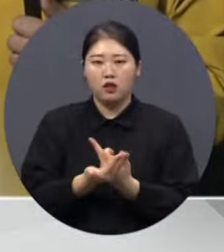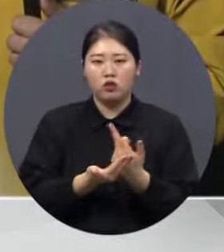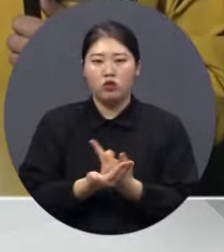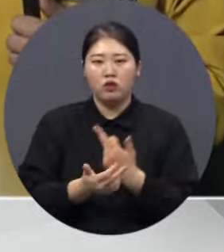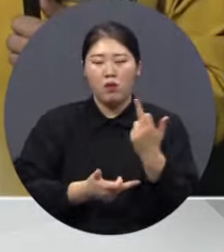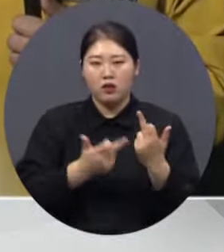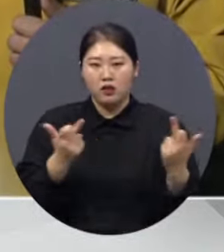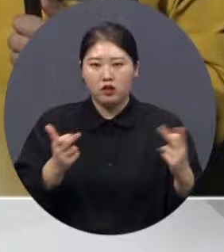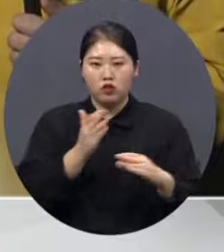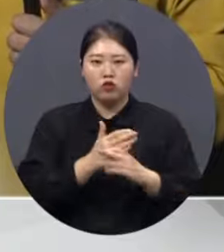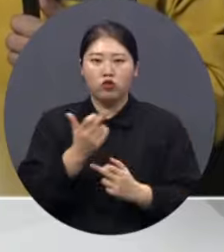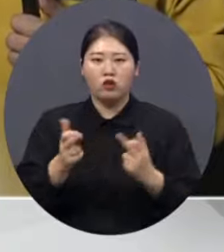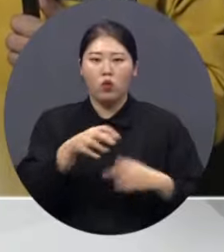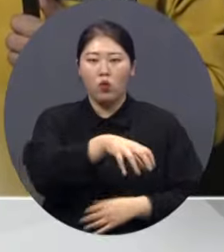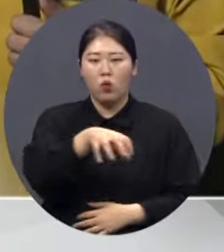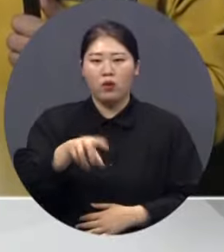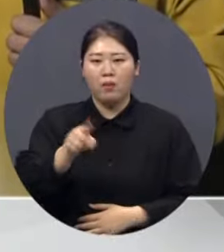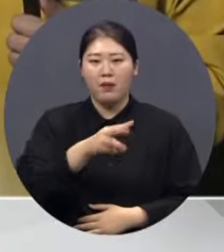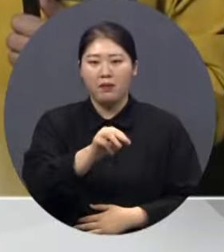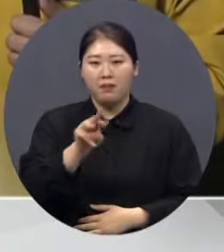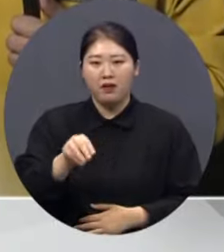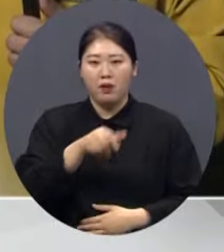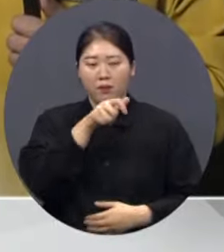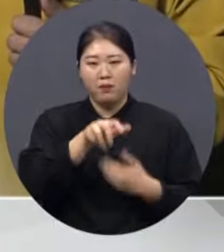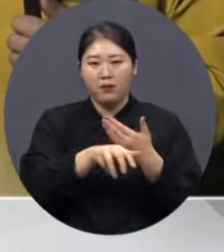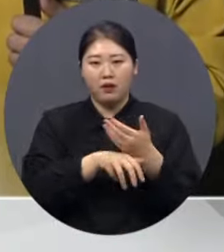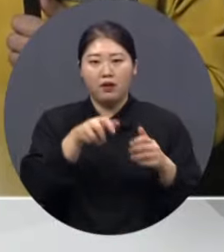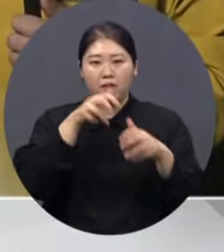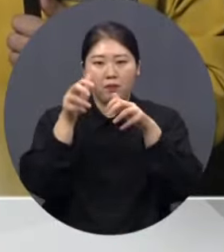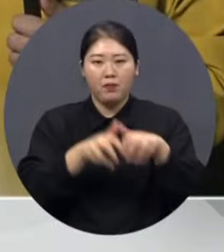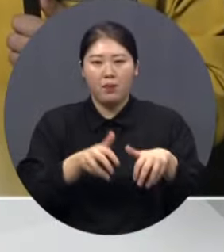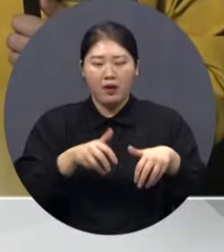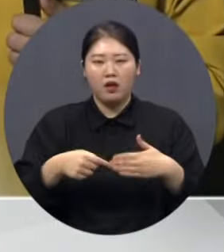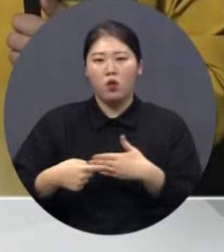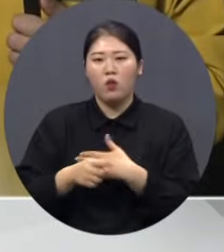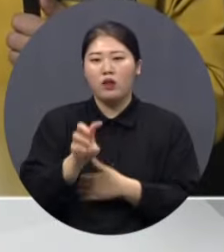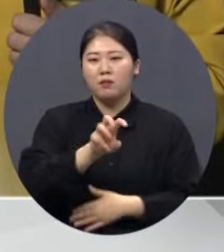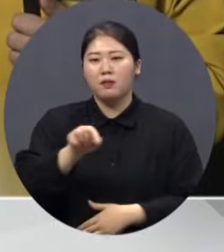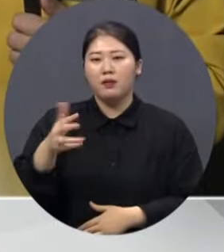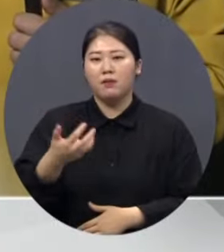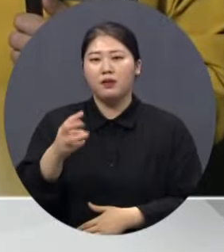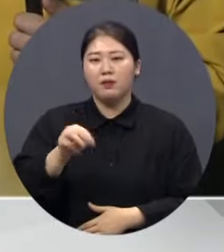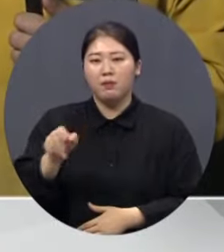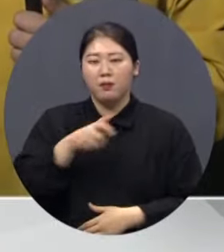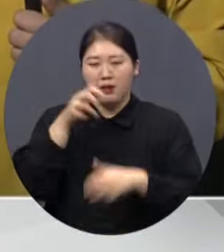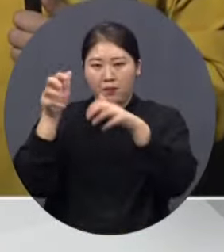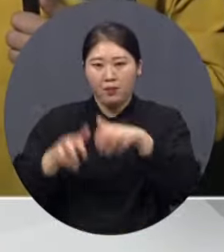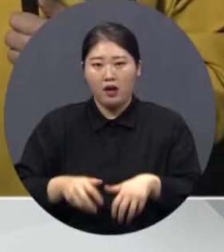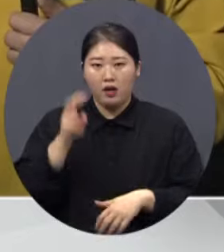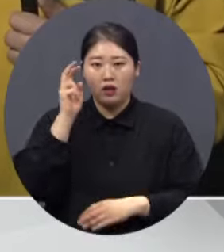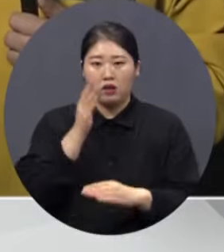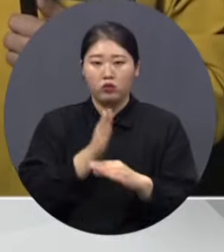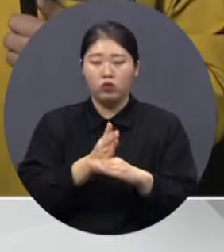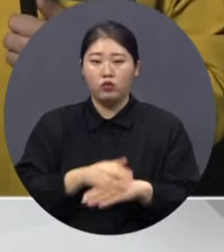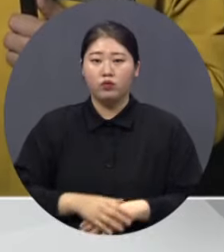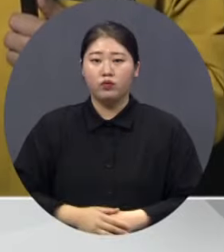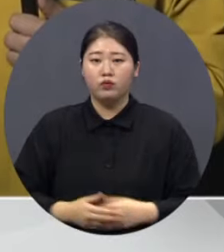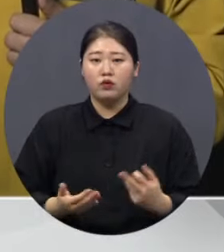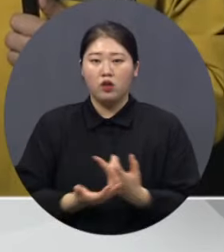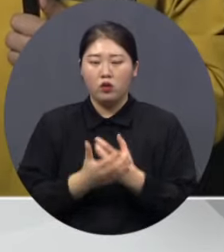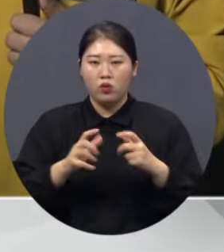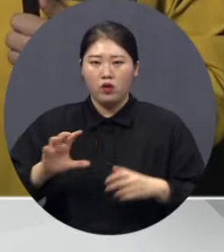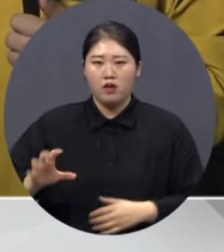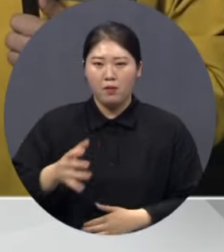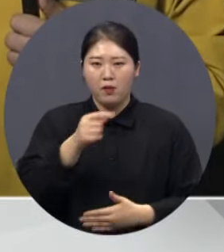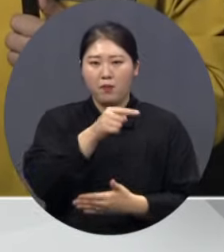중산간에는 100mm 이상, 그 외 육상과 해안에는 30에서 80mm의 비가 내리겠습니다. 제주에는 아직 태풍으로 인한